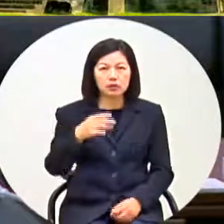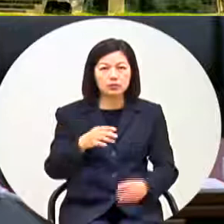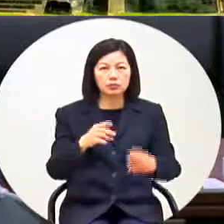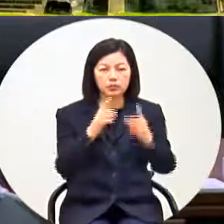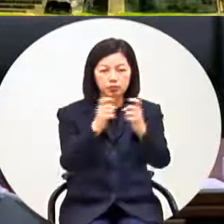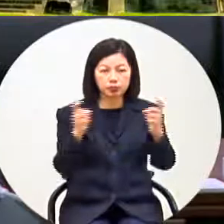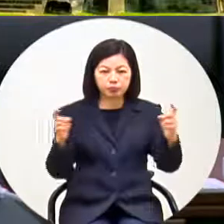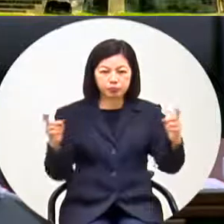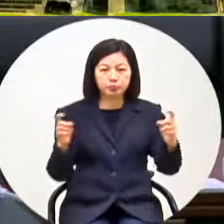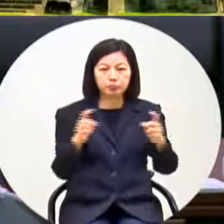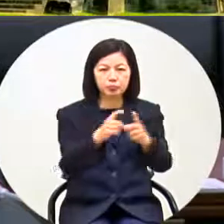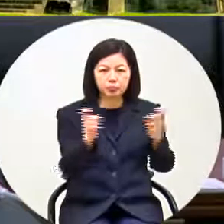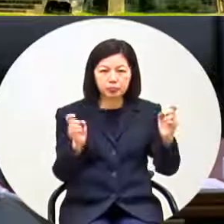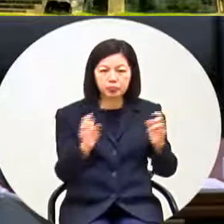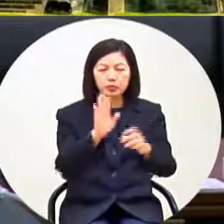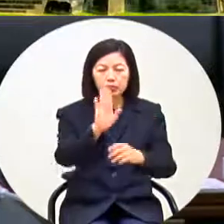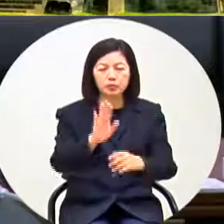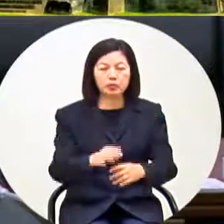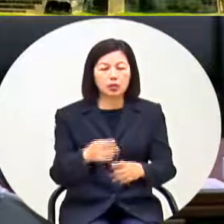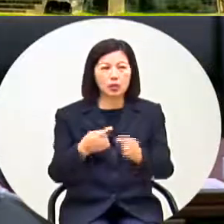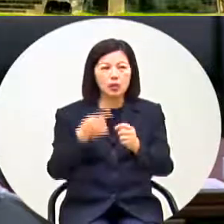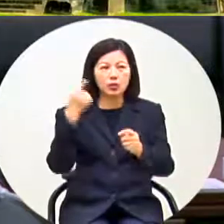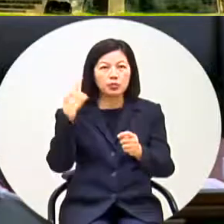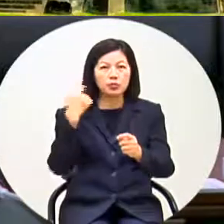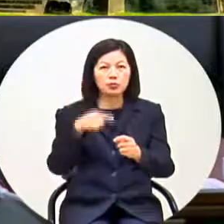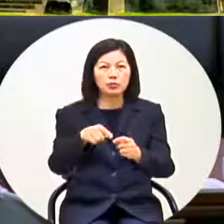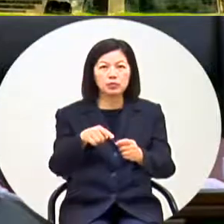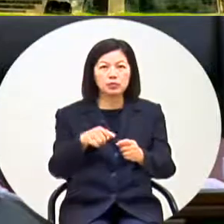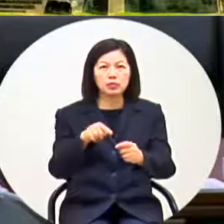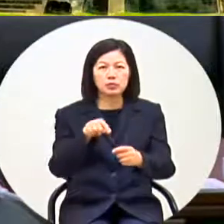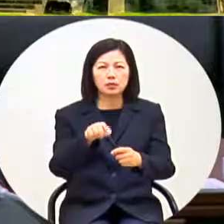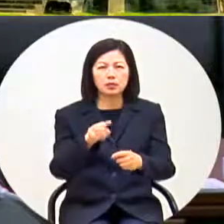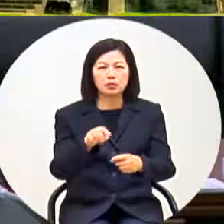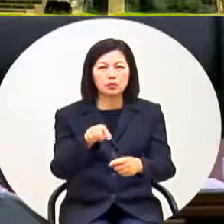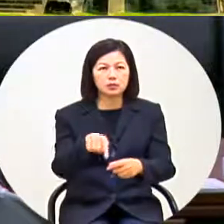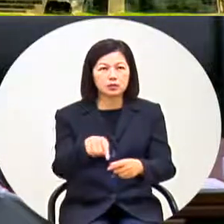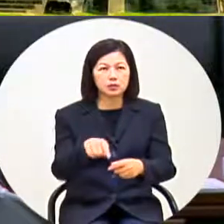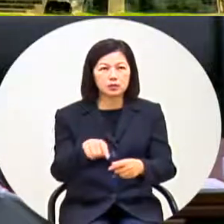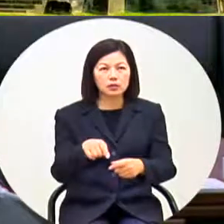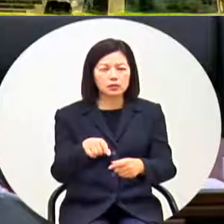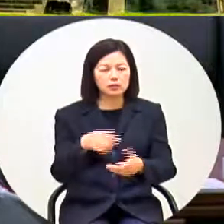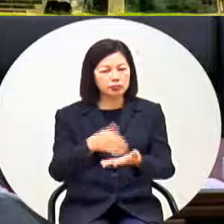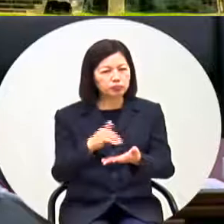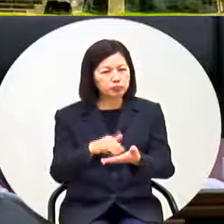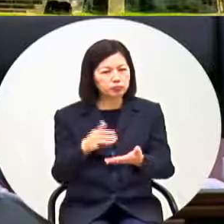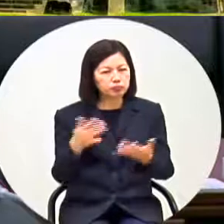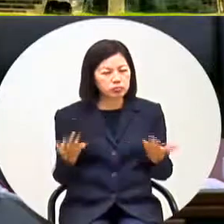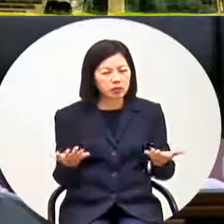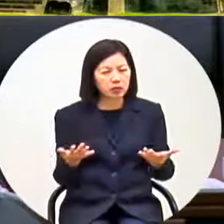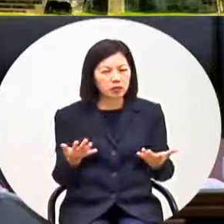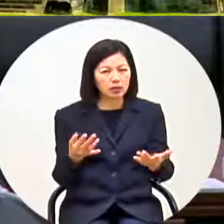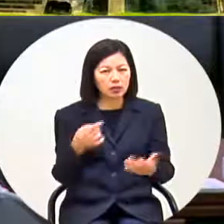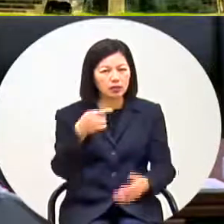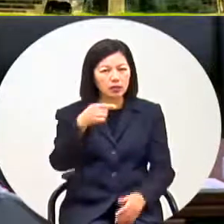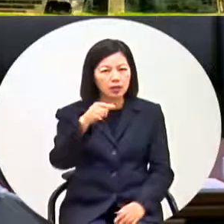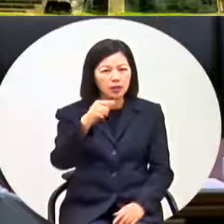国警哦，那概算起来差不多需要一亿多才可